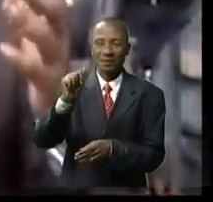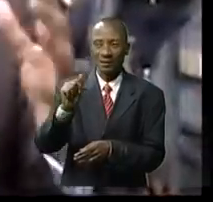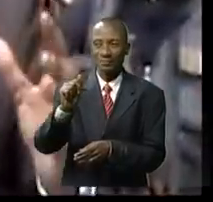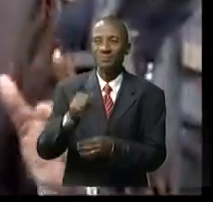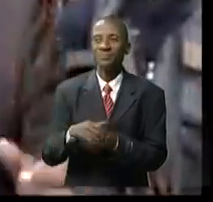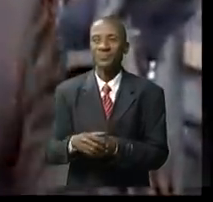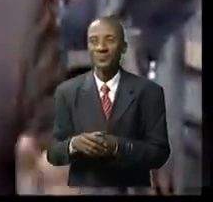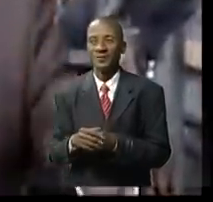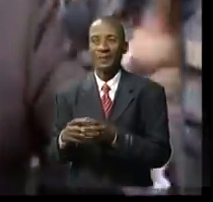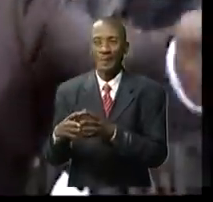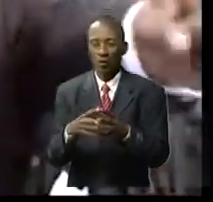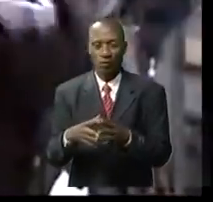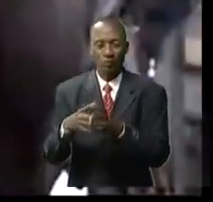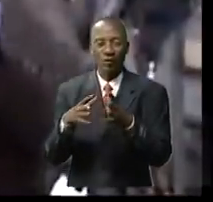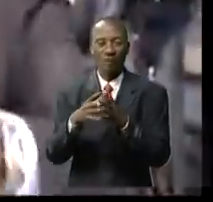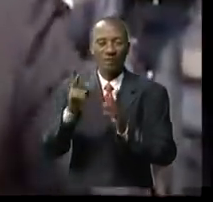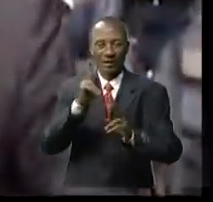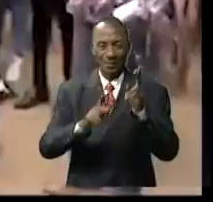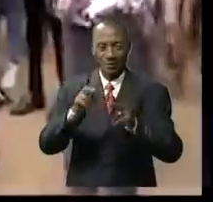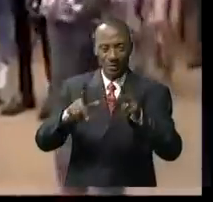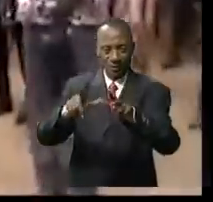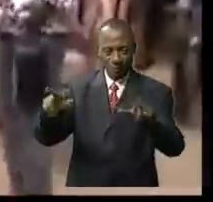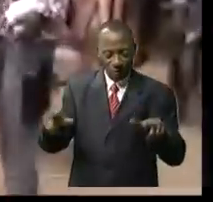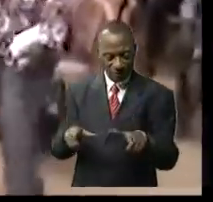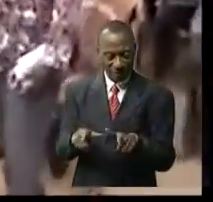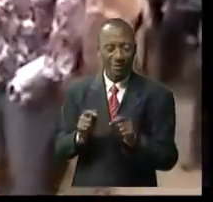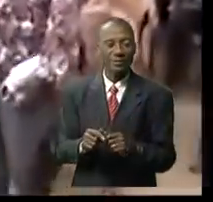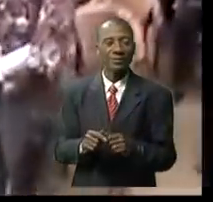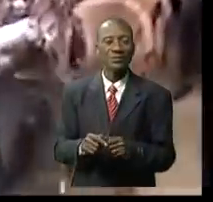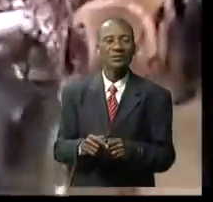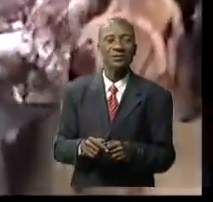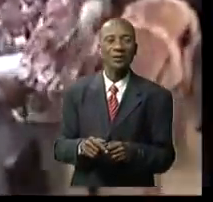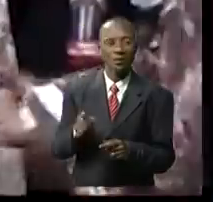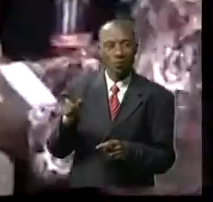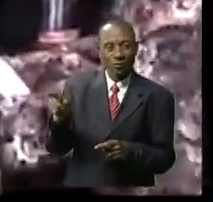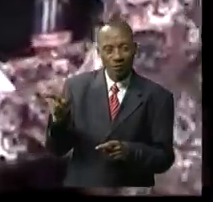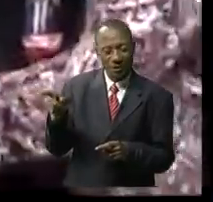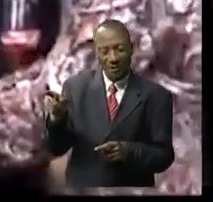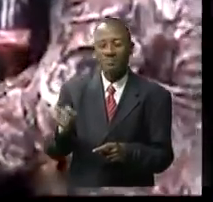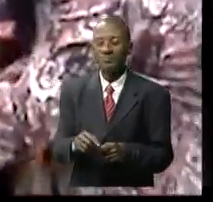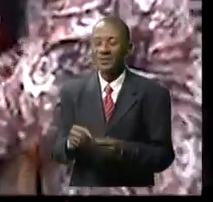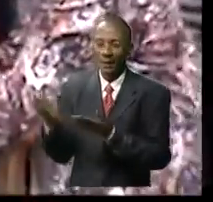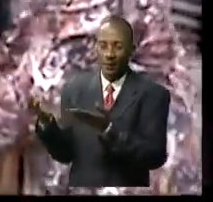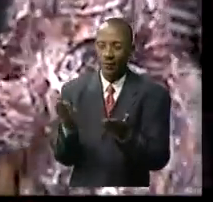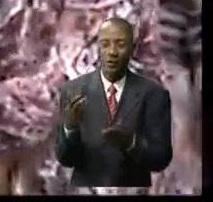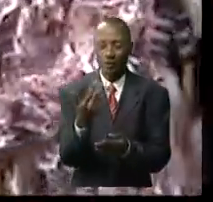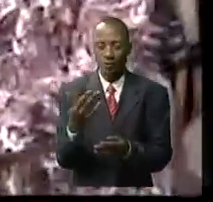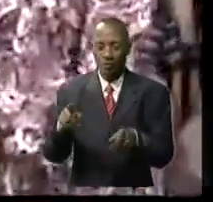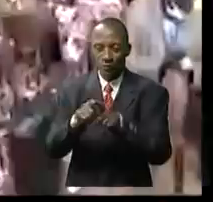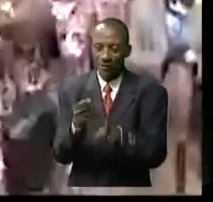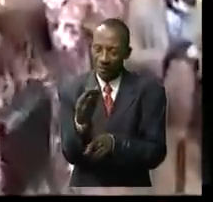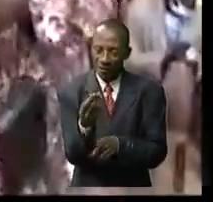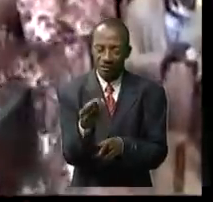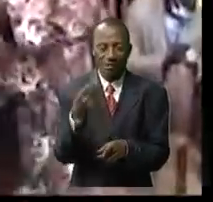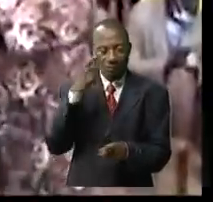communié avec la population locale à laquelle il a remis quelques biens matériels et une enveloppe pour les travaux